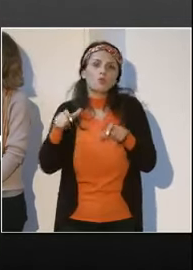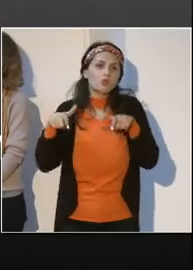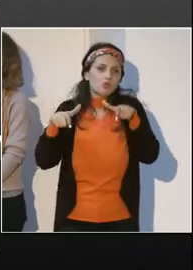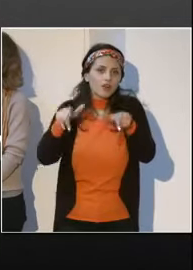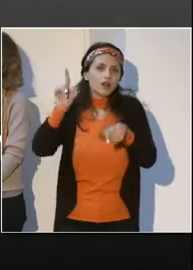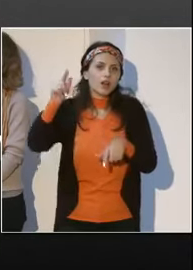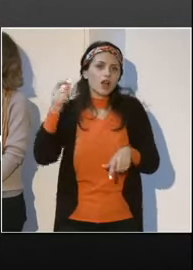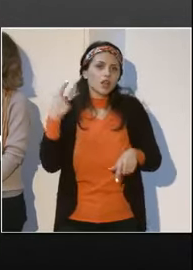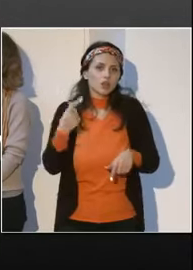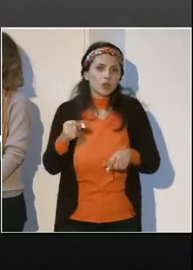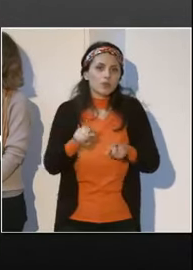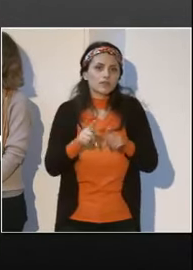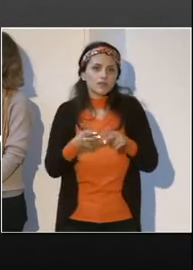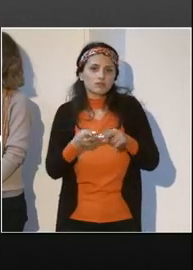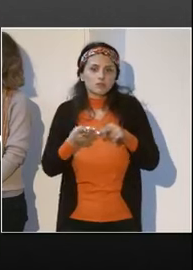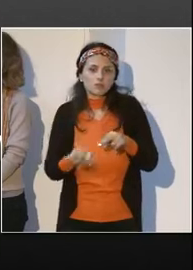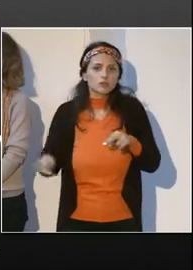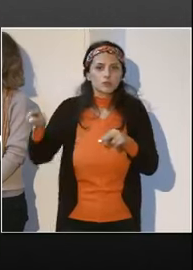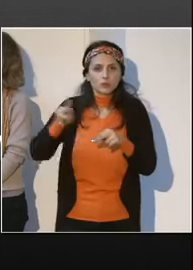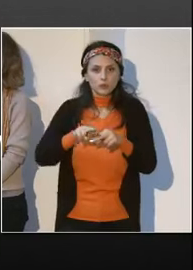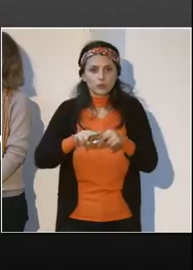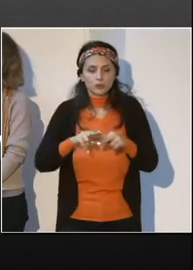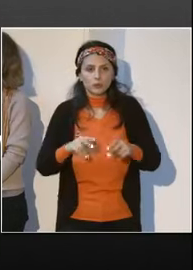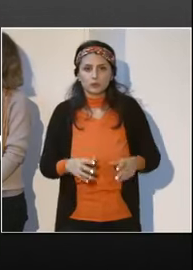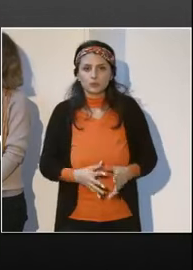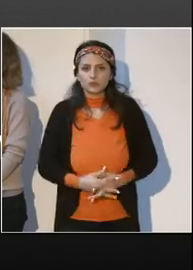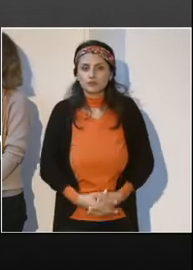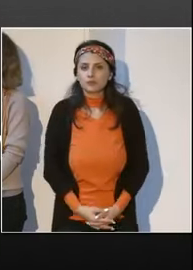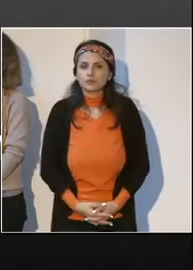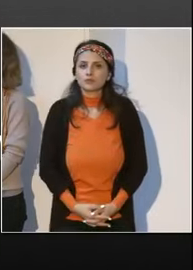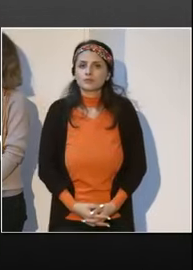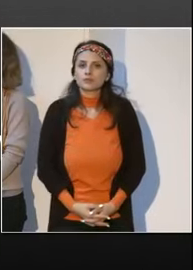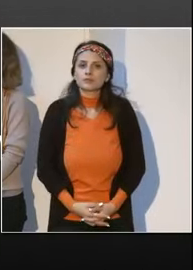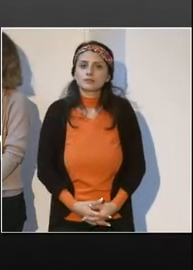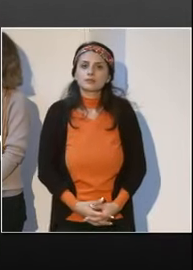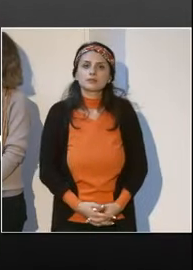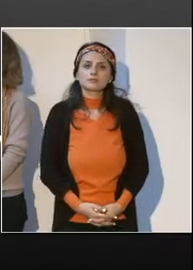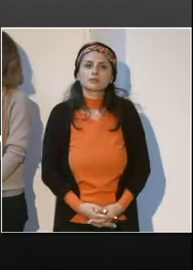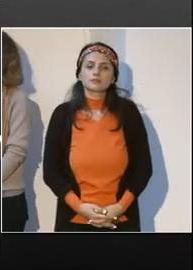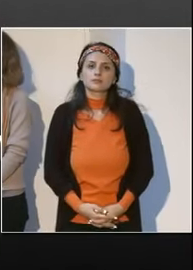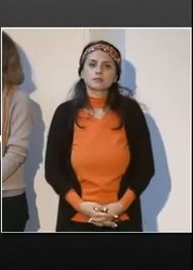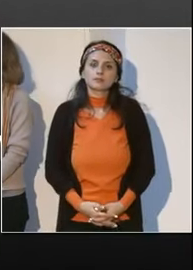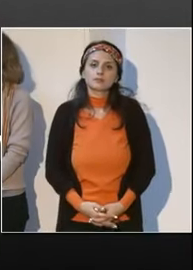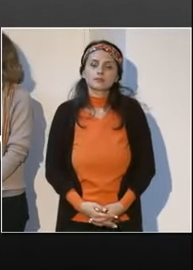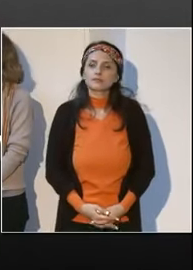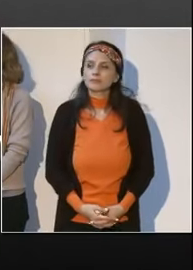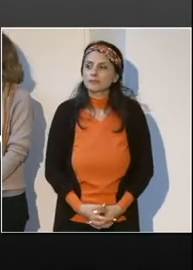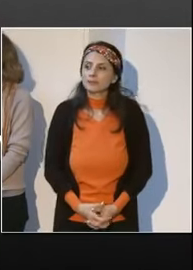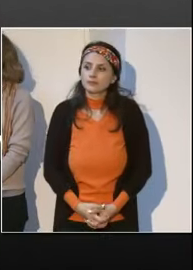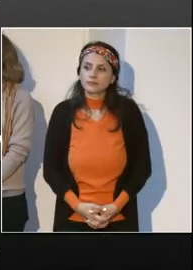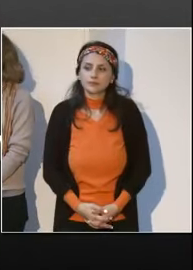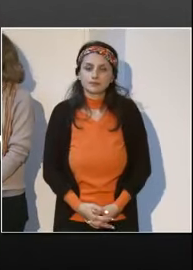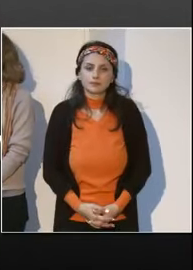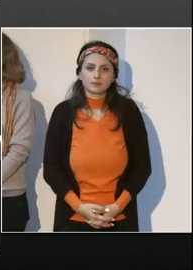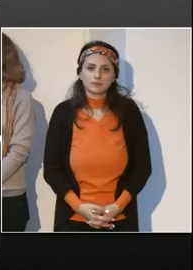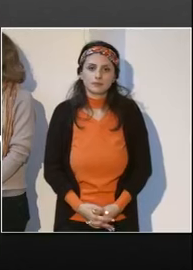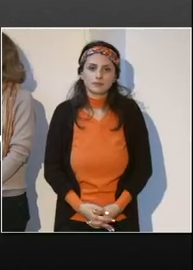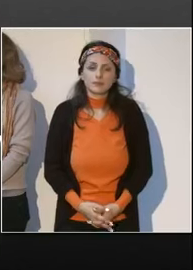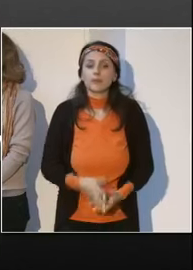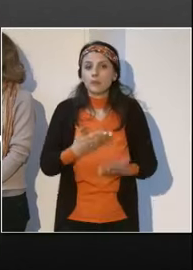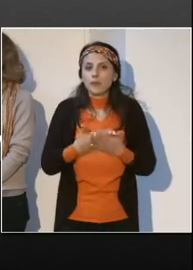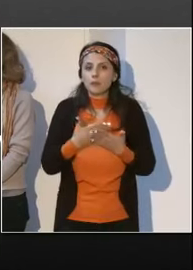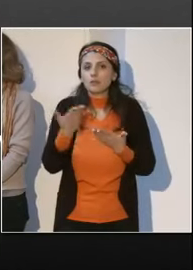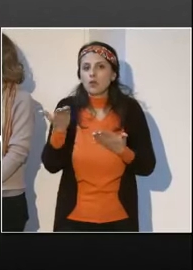dublat aceste standarde de cost viața mea o